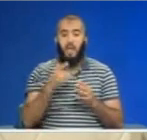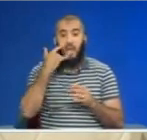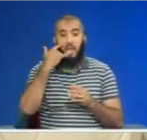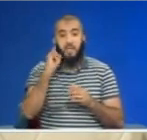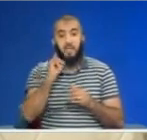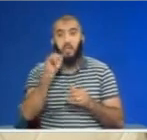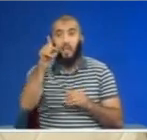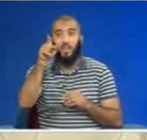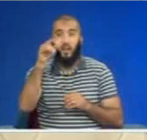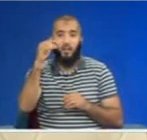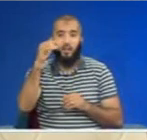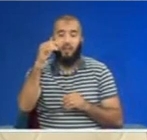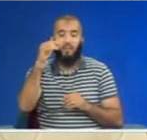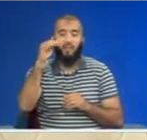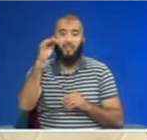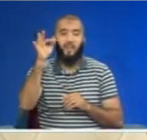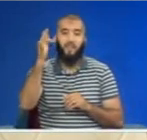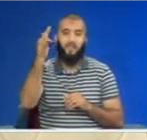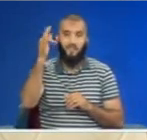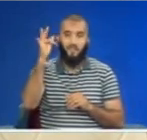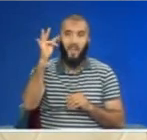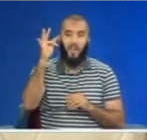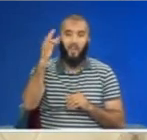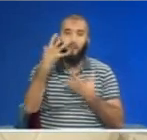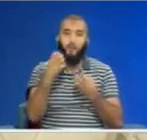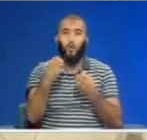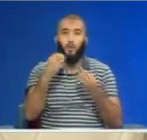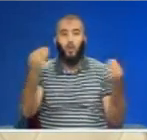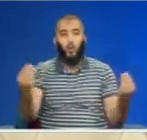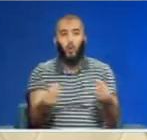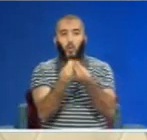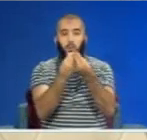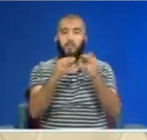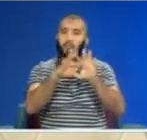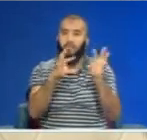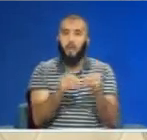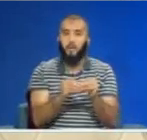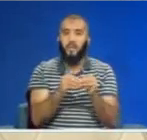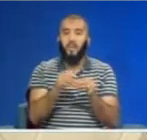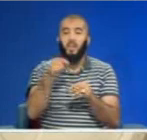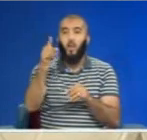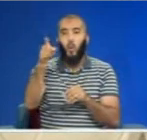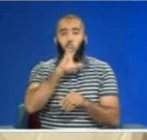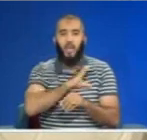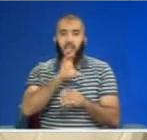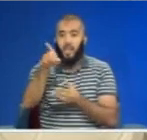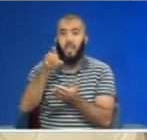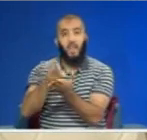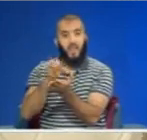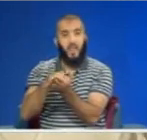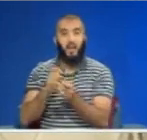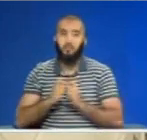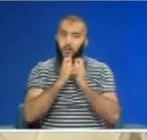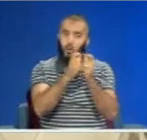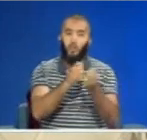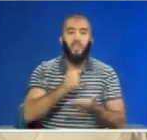ينفع أباه وأن يحافظ على الوحدة الأسرية يعيد هذه الأرض لعموم الأسرة